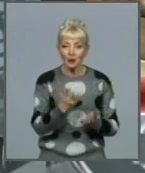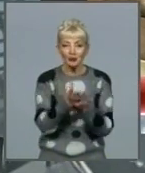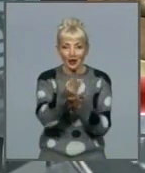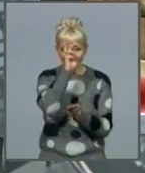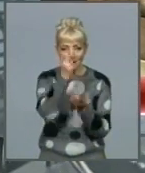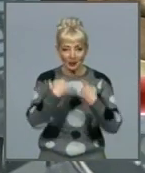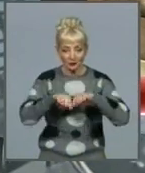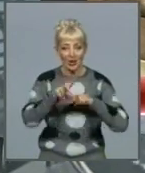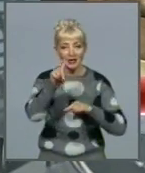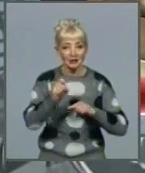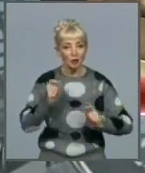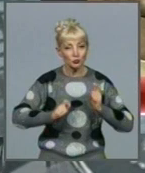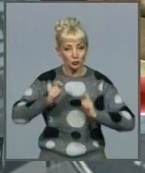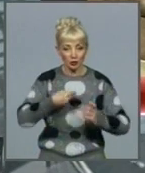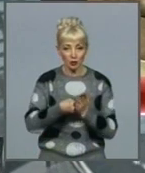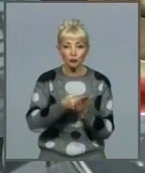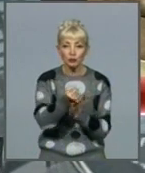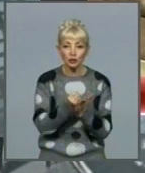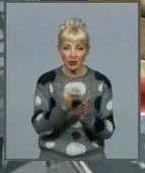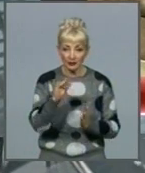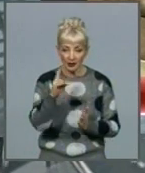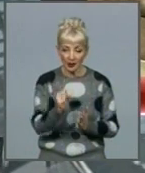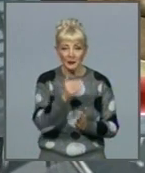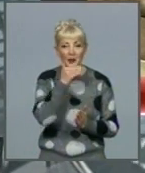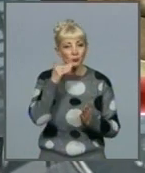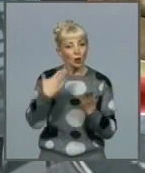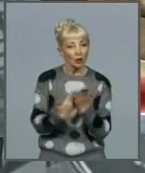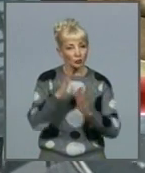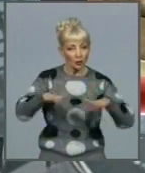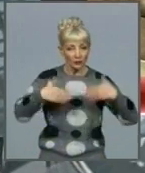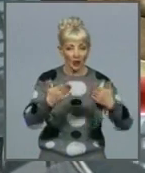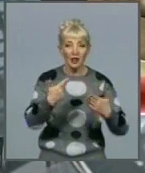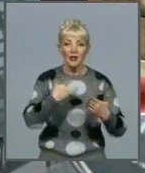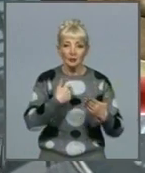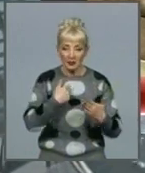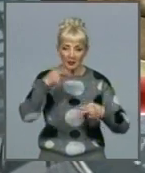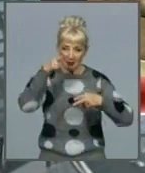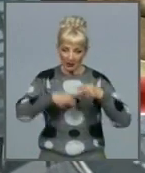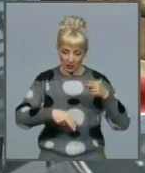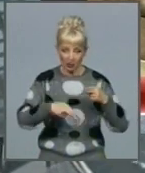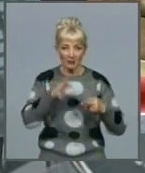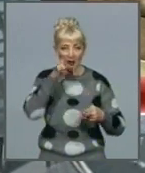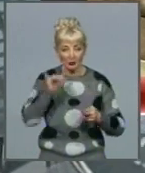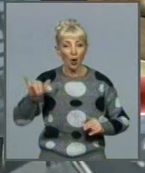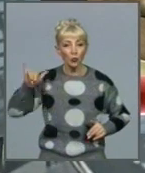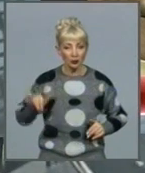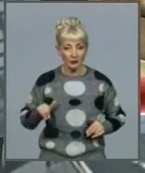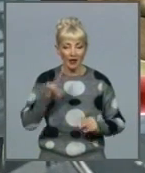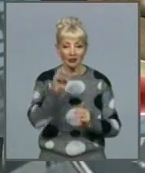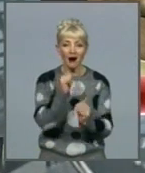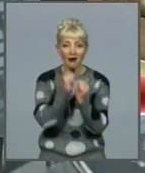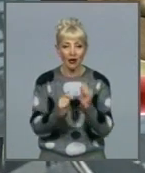студента-бюджетника. Є багато ефектів цього нововведення. Ми зупиняємо пагубний демпінг, коли університети на кожній вступній кампанії